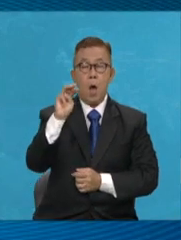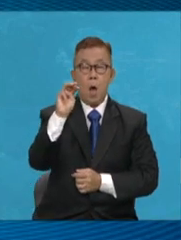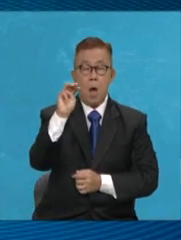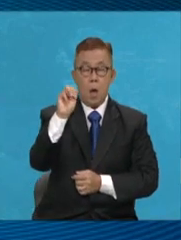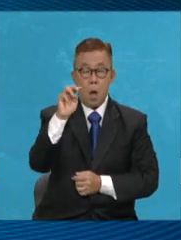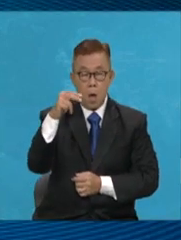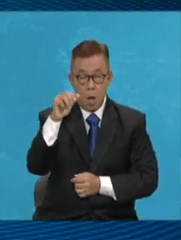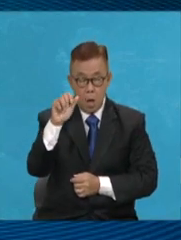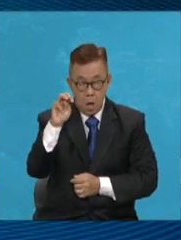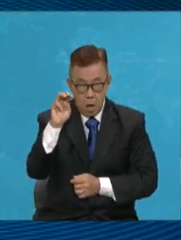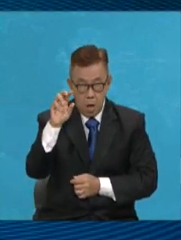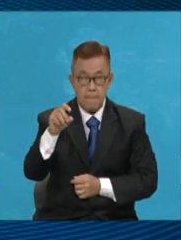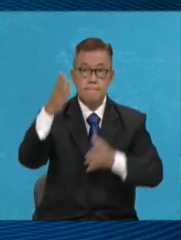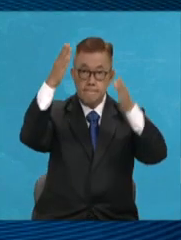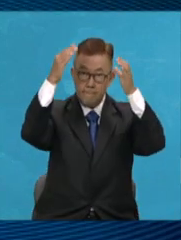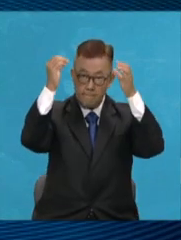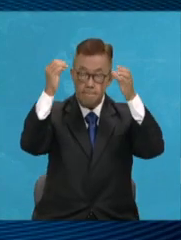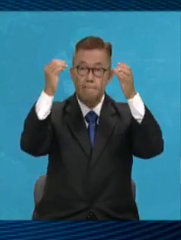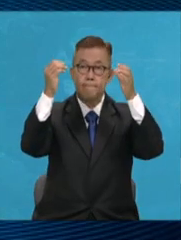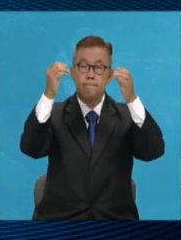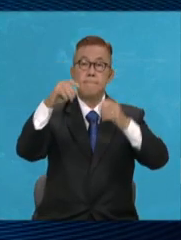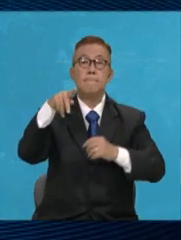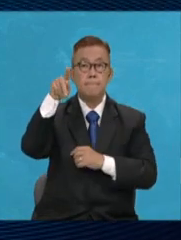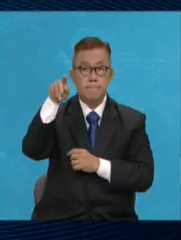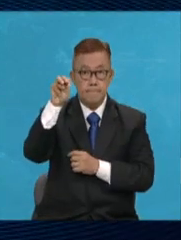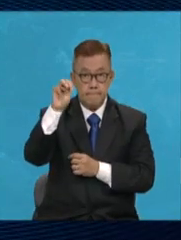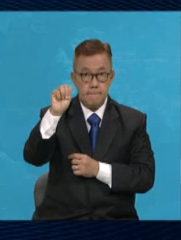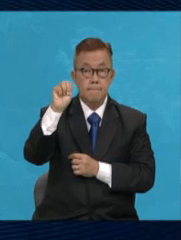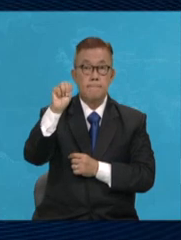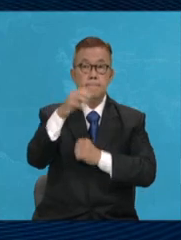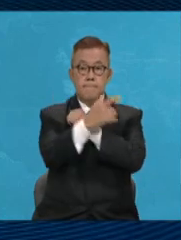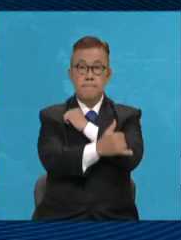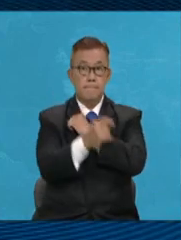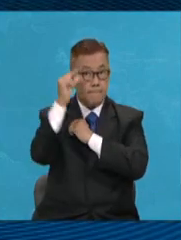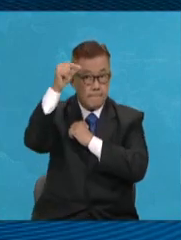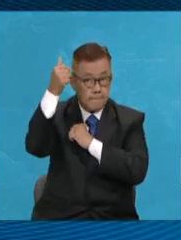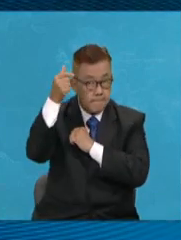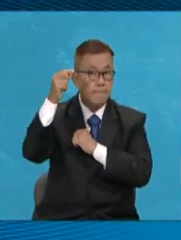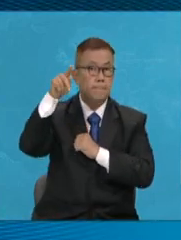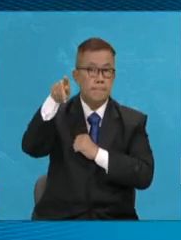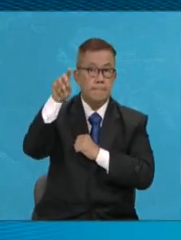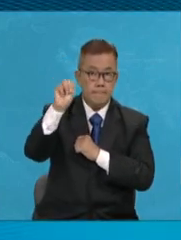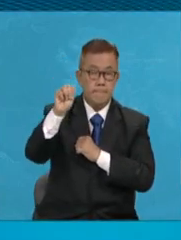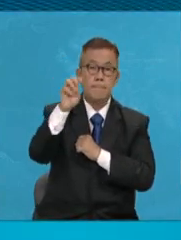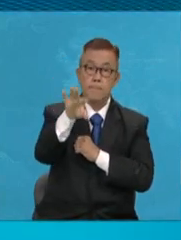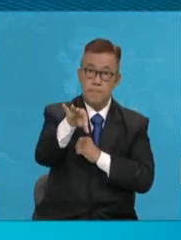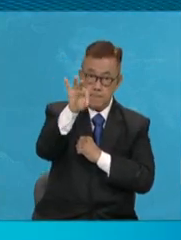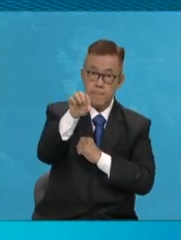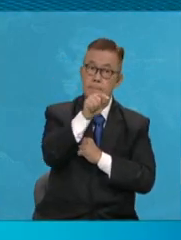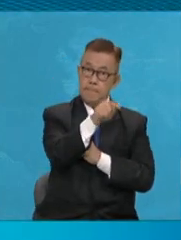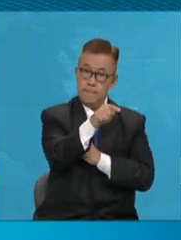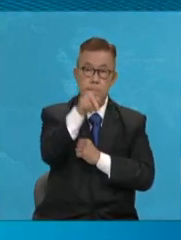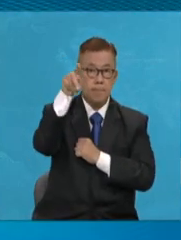Abdul Aziz as-saud putra mahkota dan perdana menteri Kerajaan Arab Saudi berikuttan dengan pelantikannya sebagai